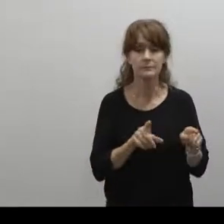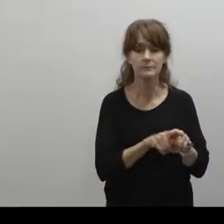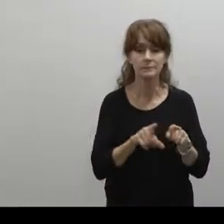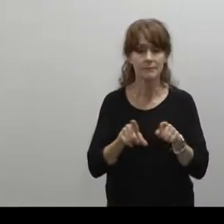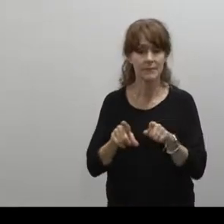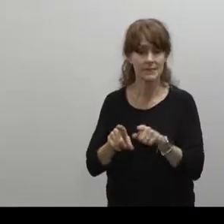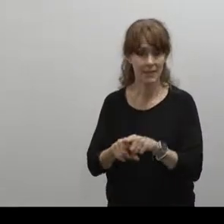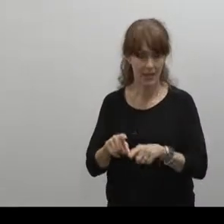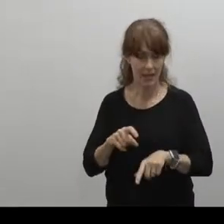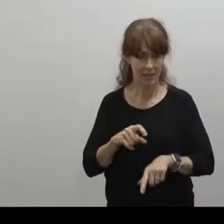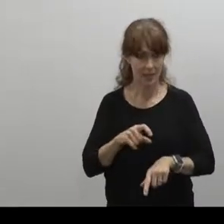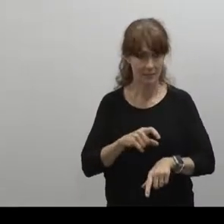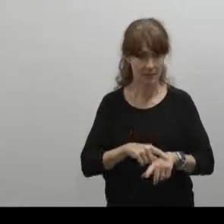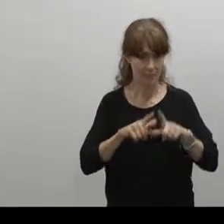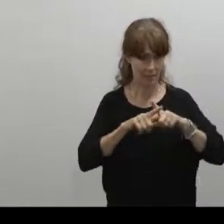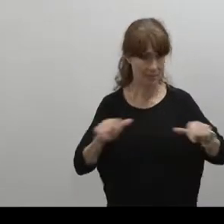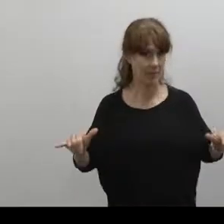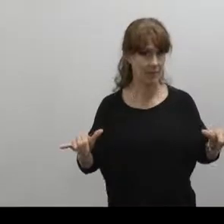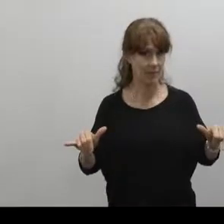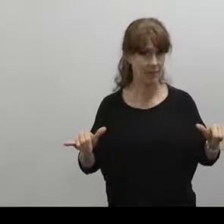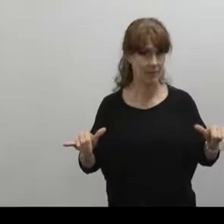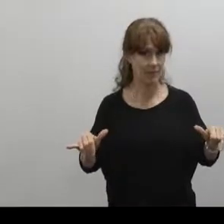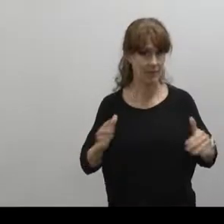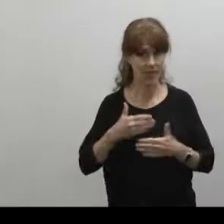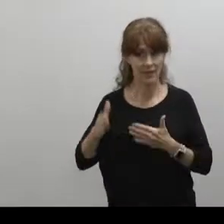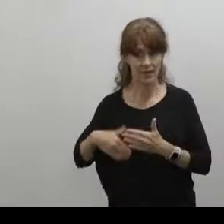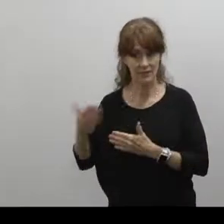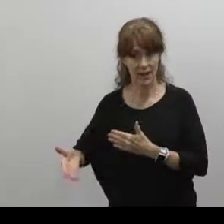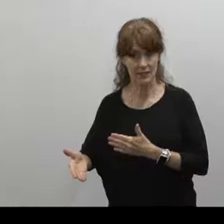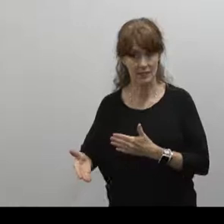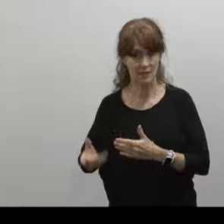khai rồi nghĩa năng khai đời cà ri